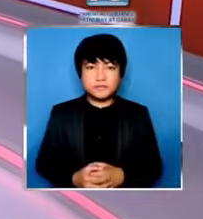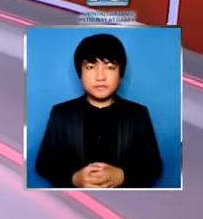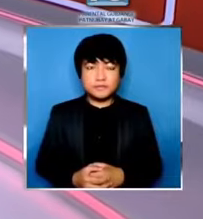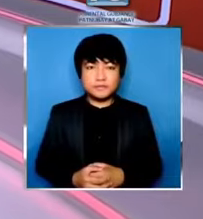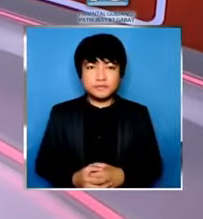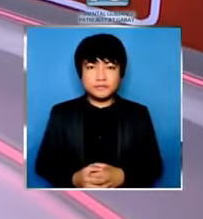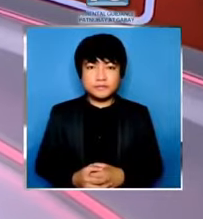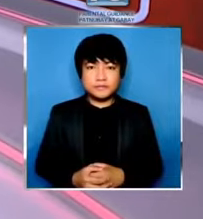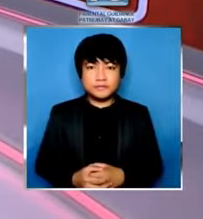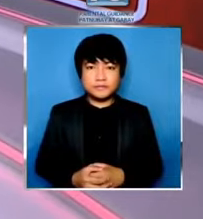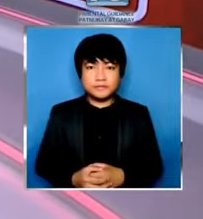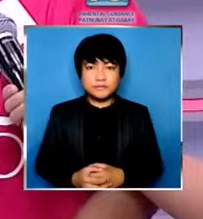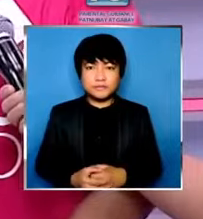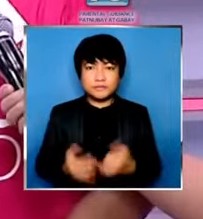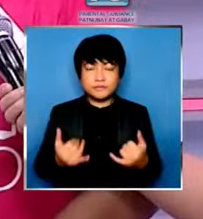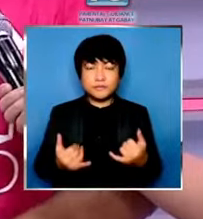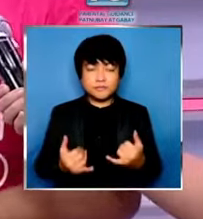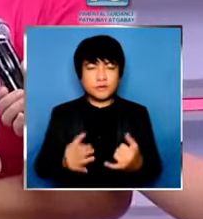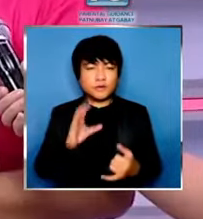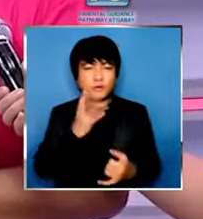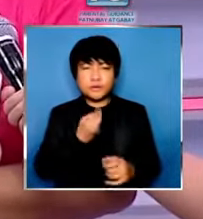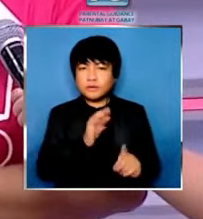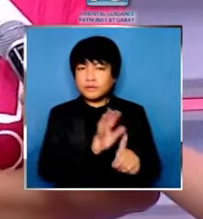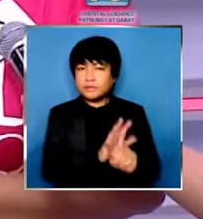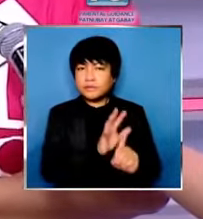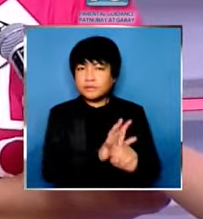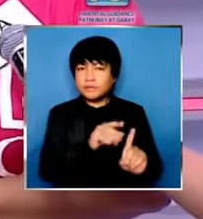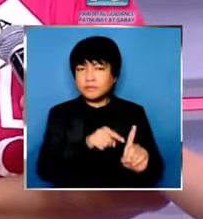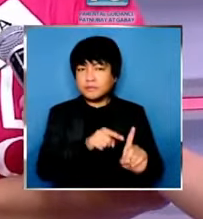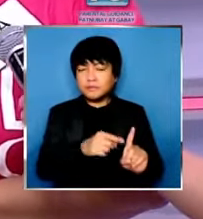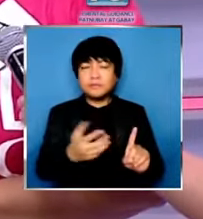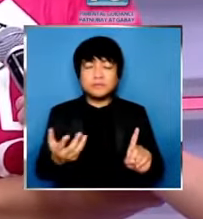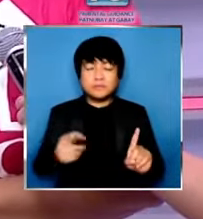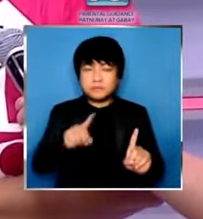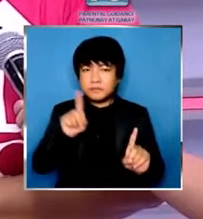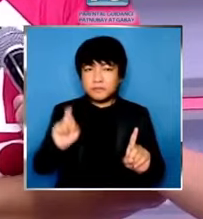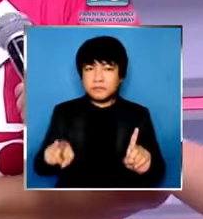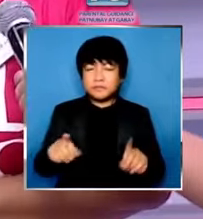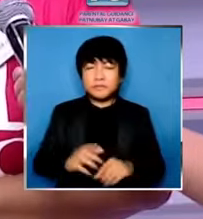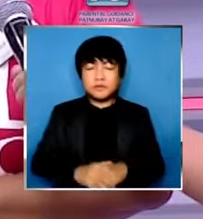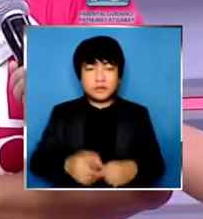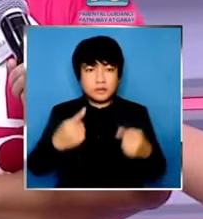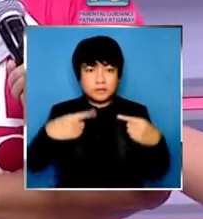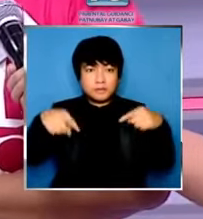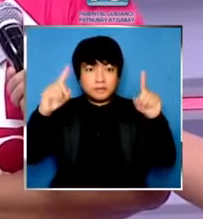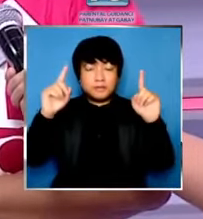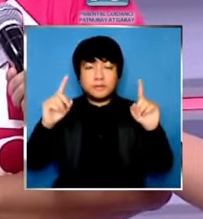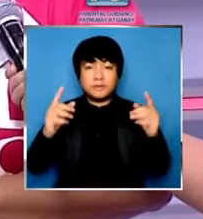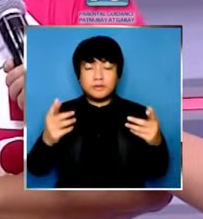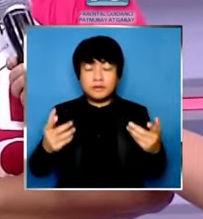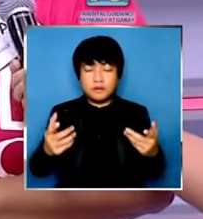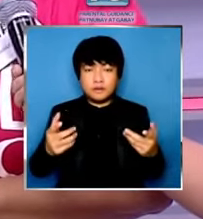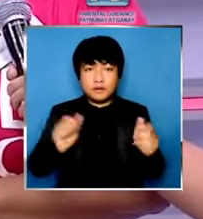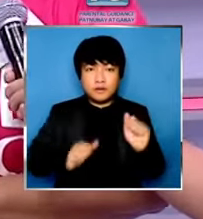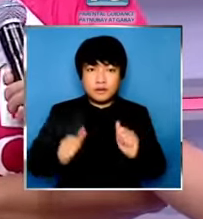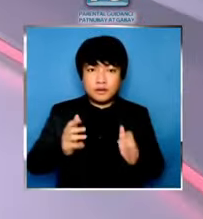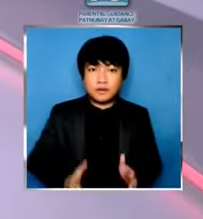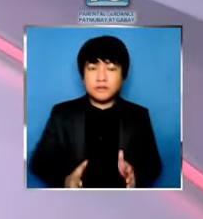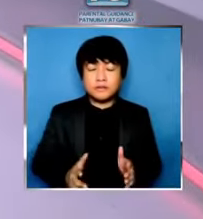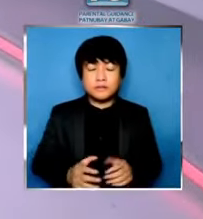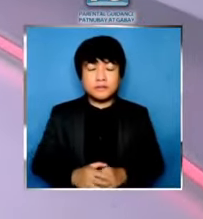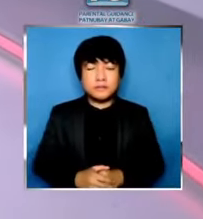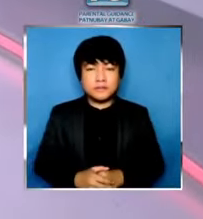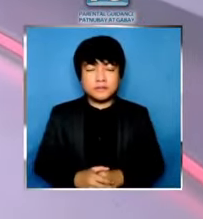Ang category natin ay sinong sikat? Ang tanong, tungkol sa mga famous character, artista o celebrities. Ito na ang